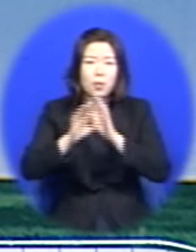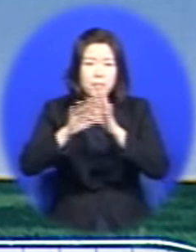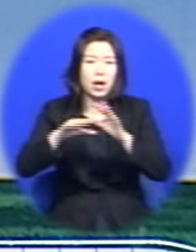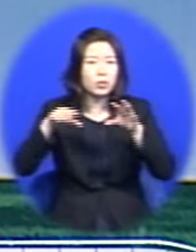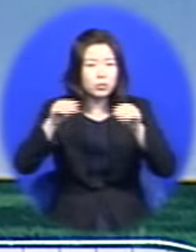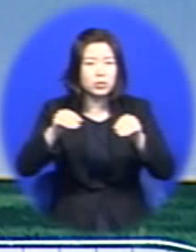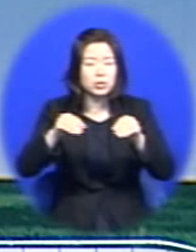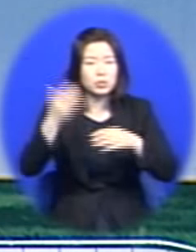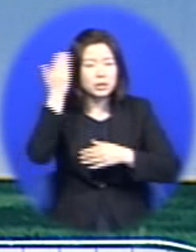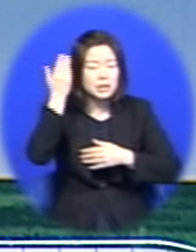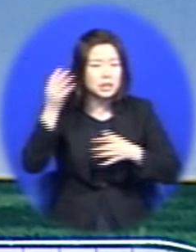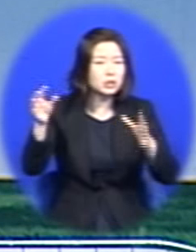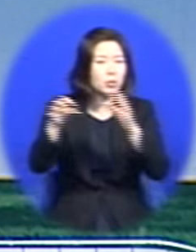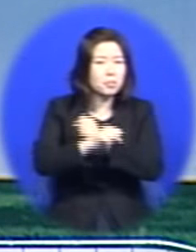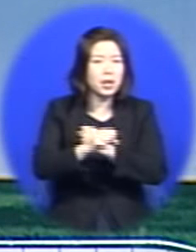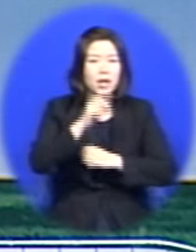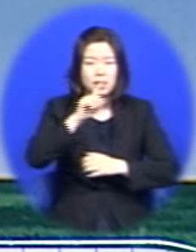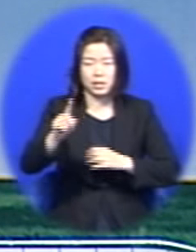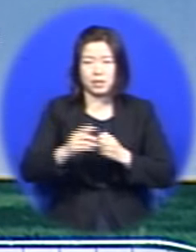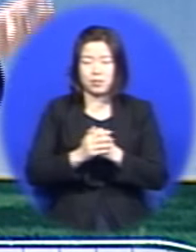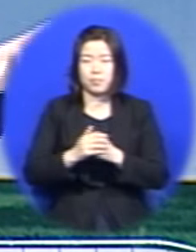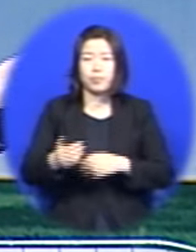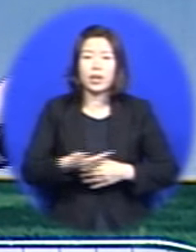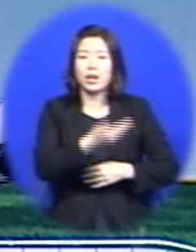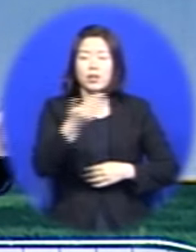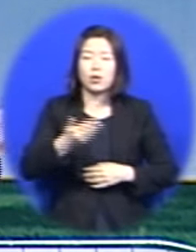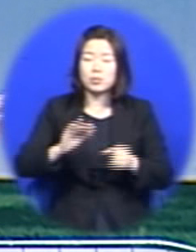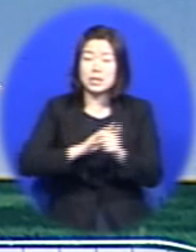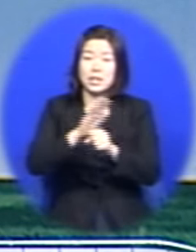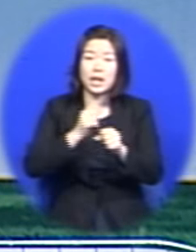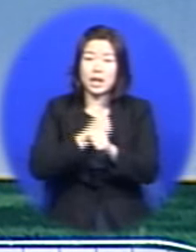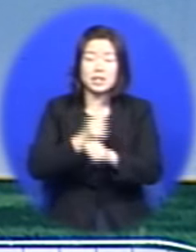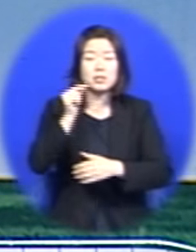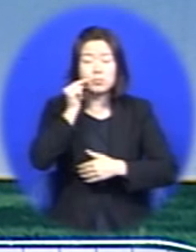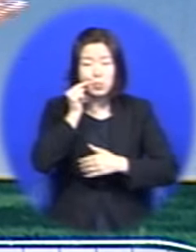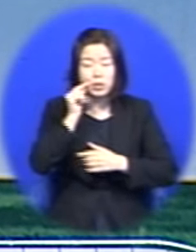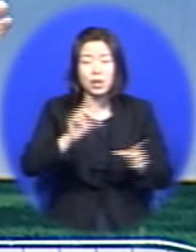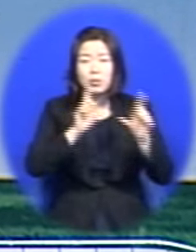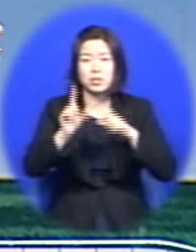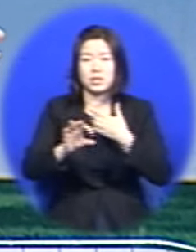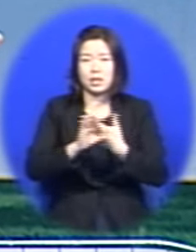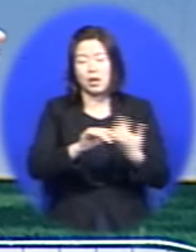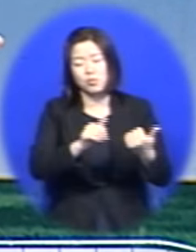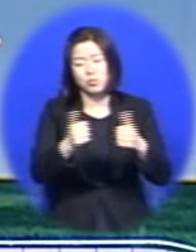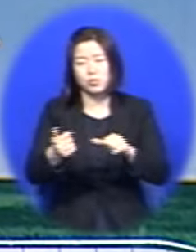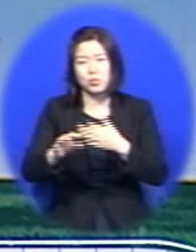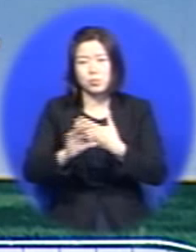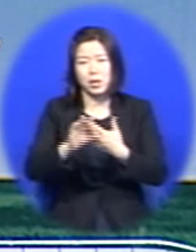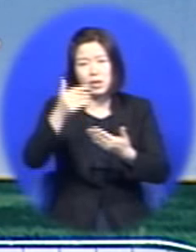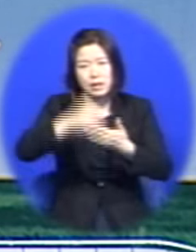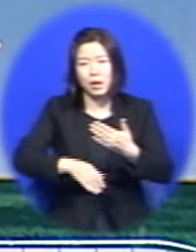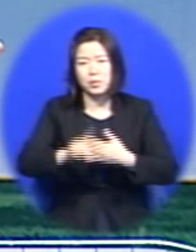폐하리라. 여러분이 만약에 사랑하지 못하고 산다면 죽으면 아무것도 남는 게 없어요.